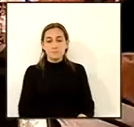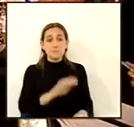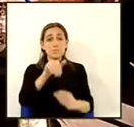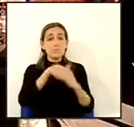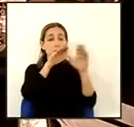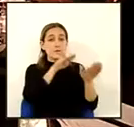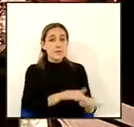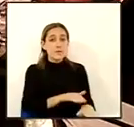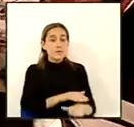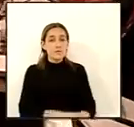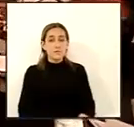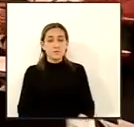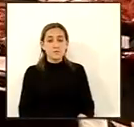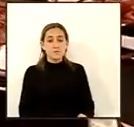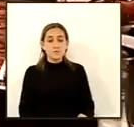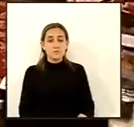Vots a favor?